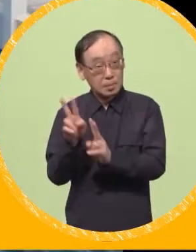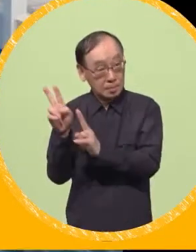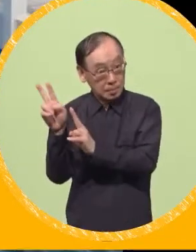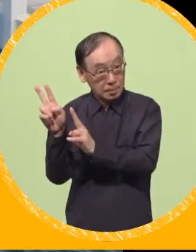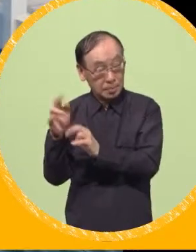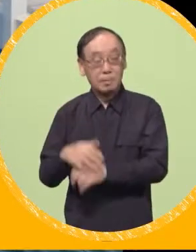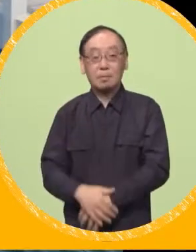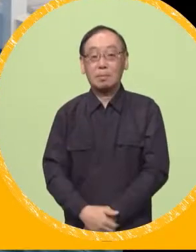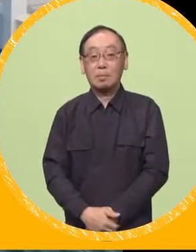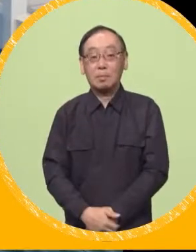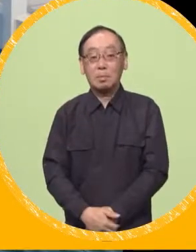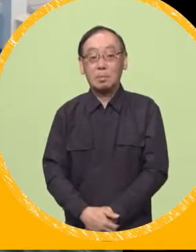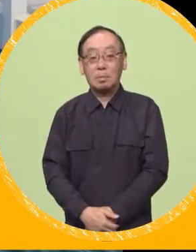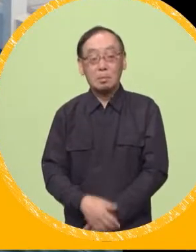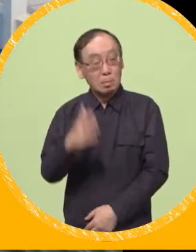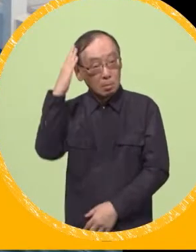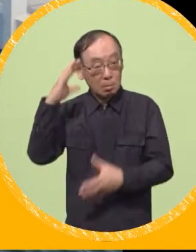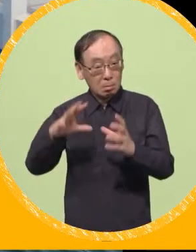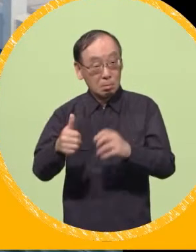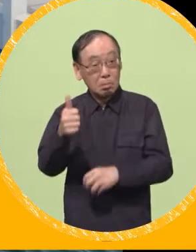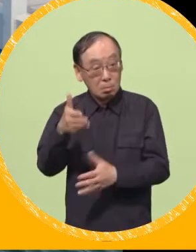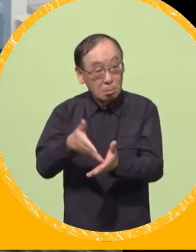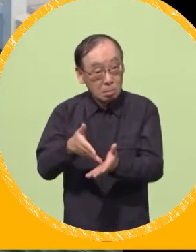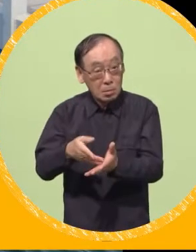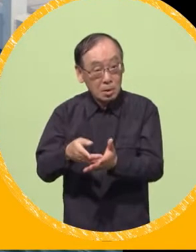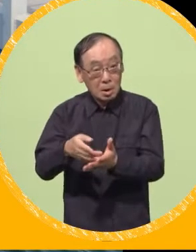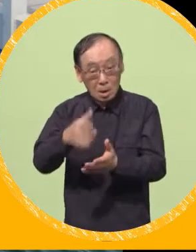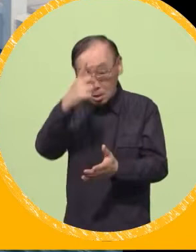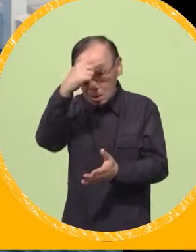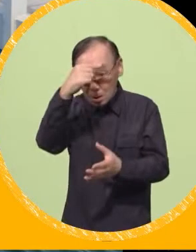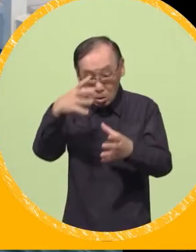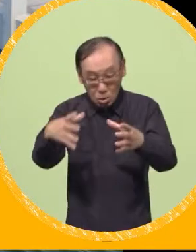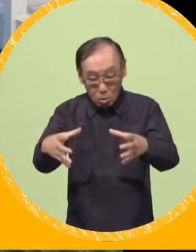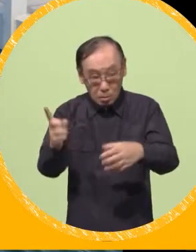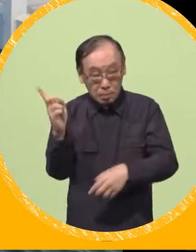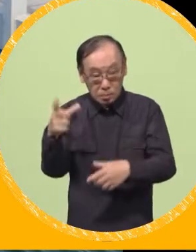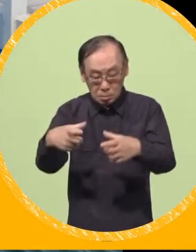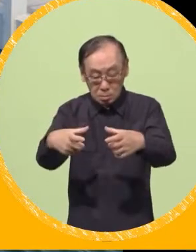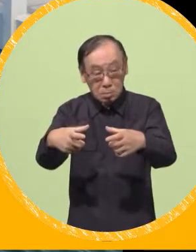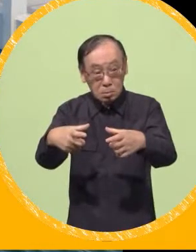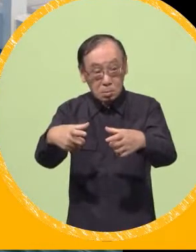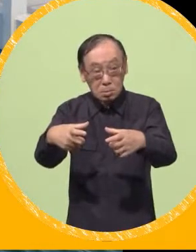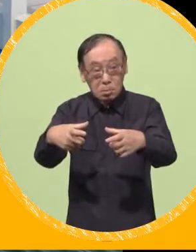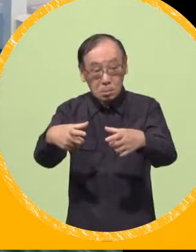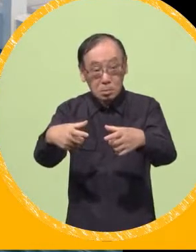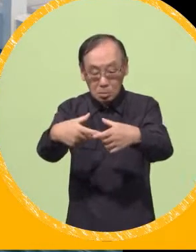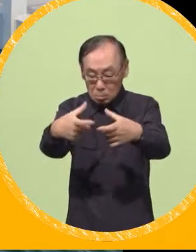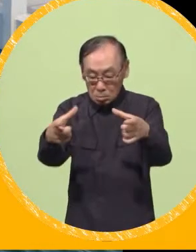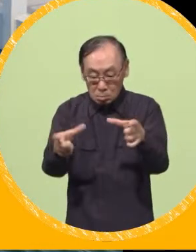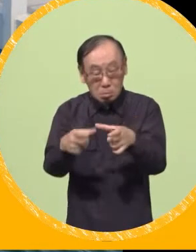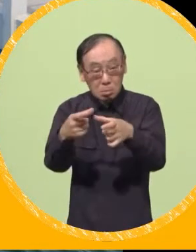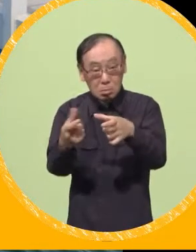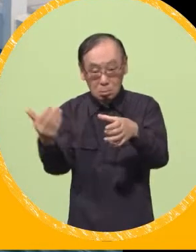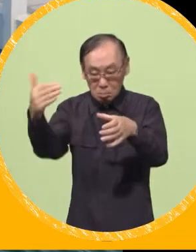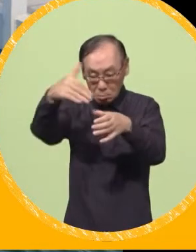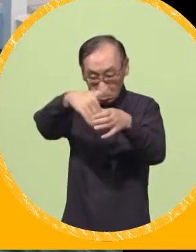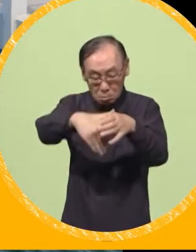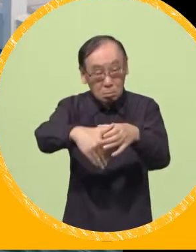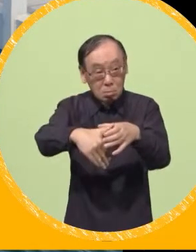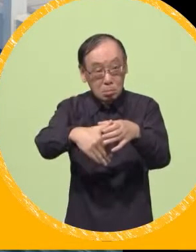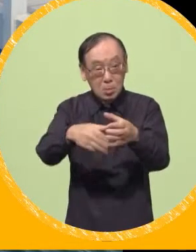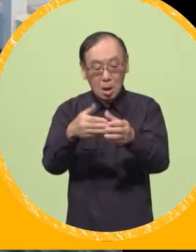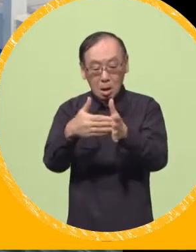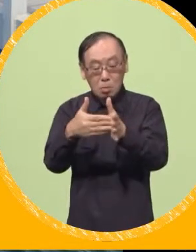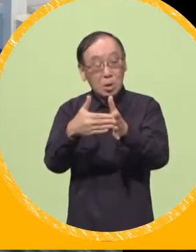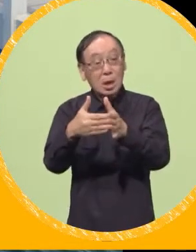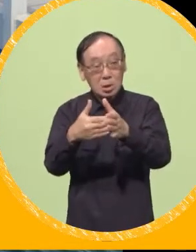たいと思いますこれがの真ん中である黄色いのあるでしょあれ今あれ c 便っていうのは願いあれ様子に+チング